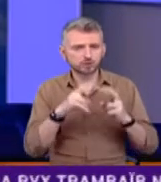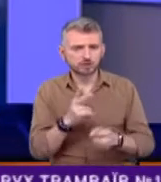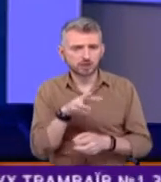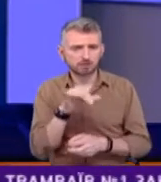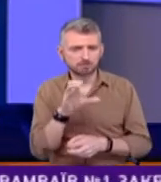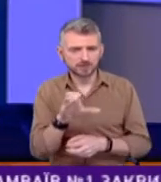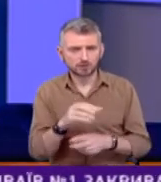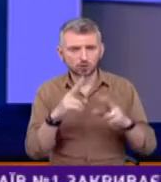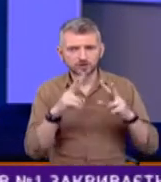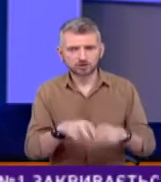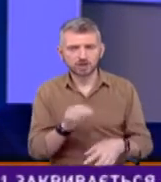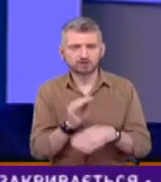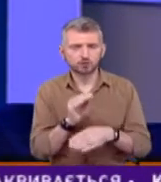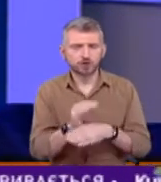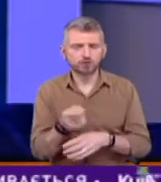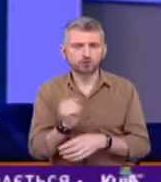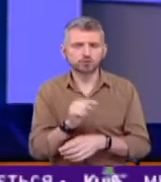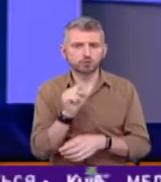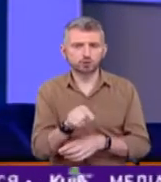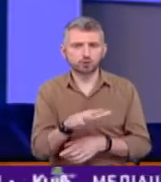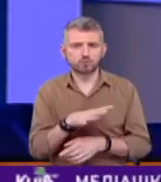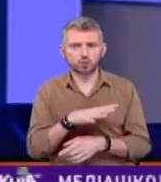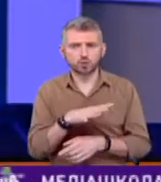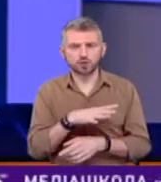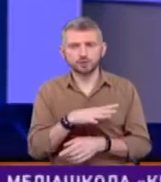те дослідження звинувачували в тому, що воно було